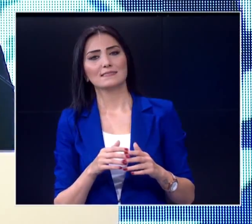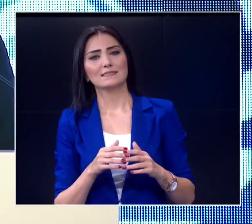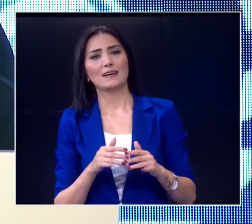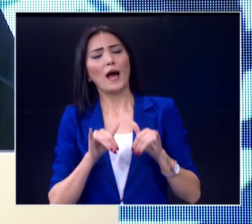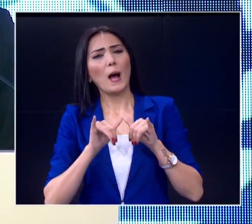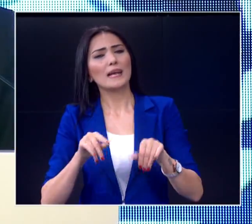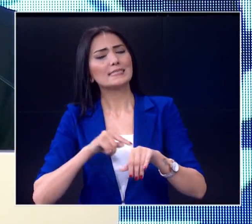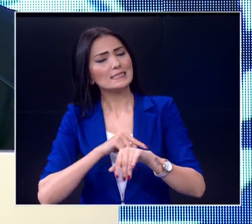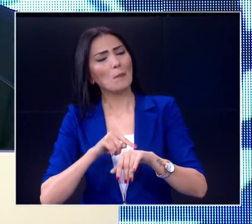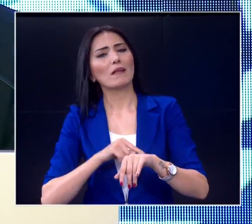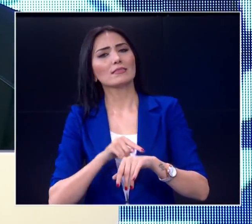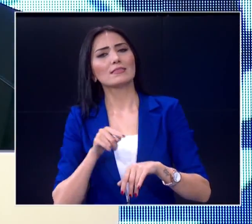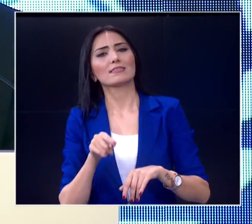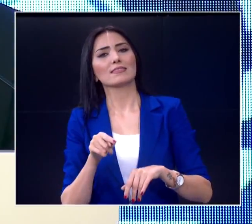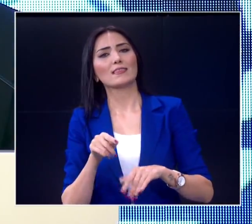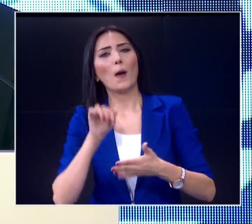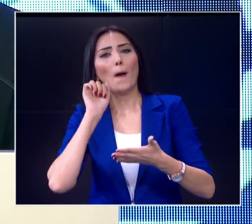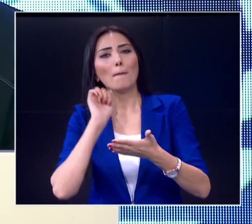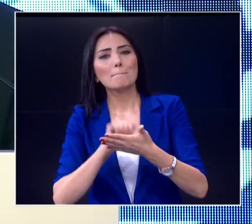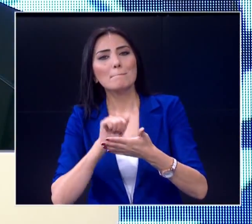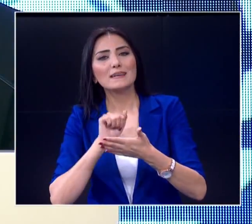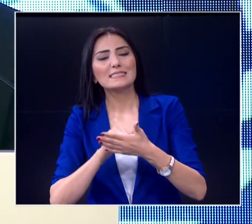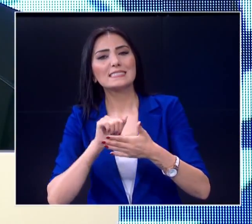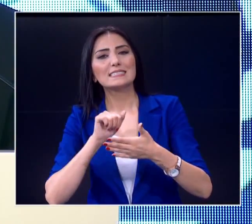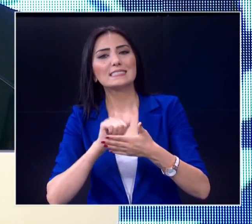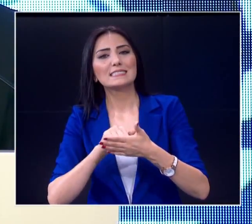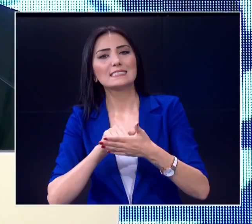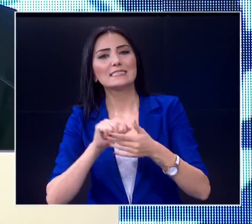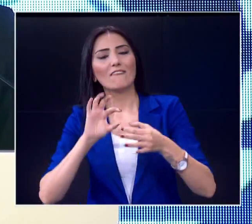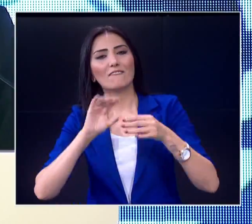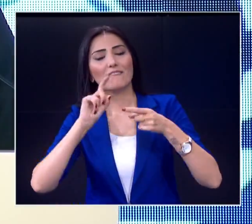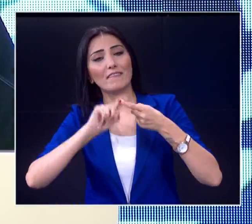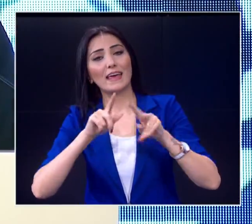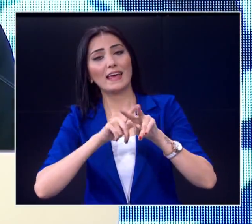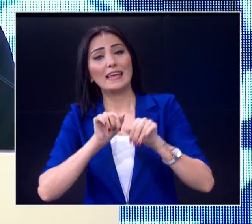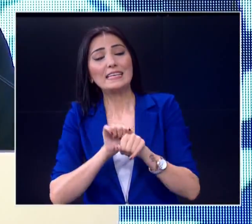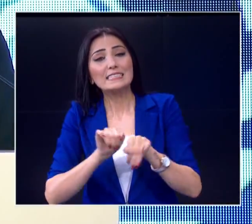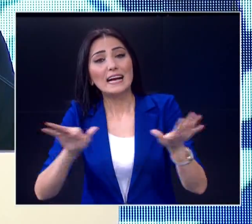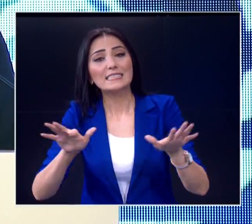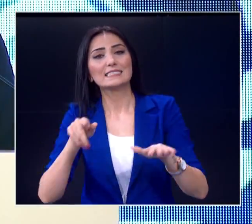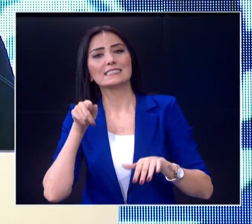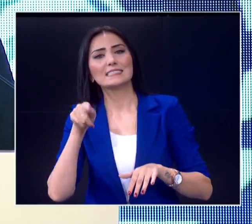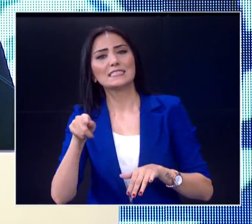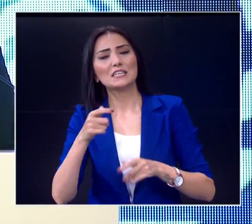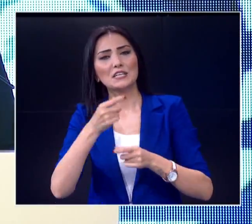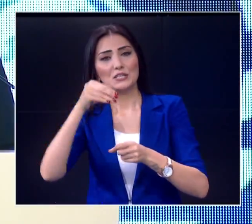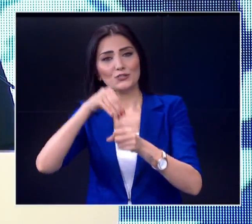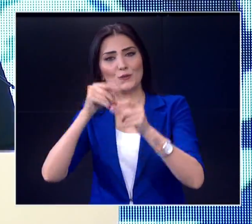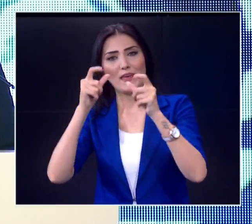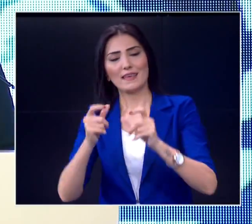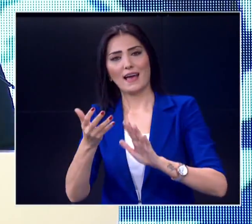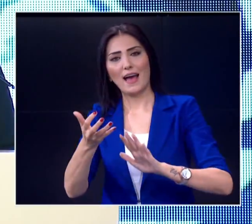aynı zamanda basın ve yayın sektörünün de içinde yer